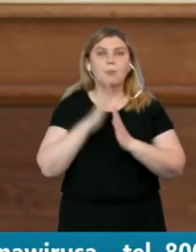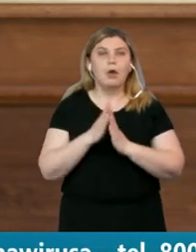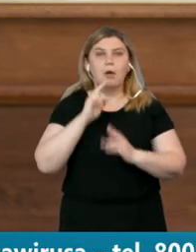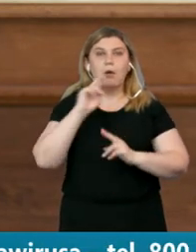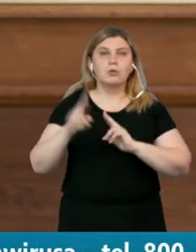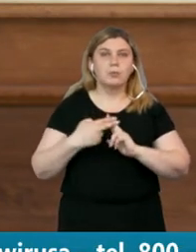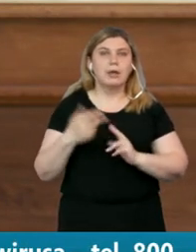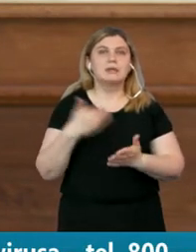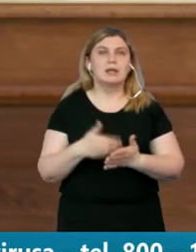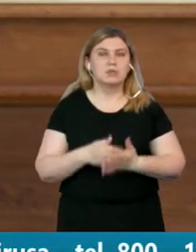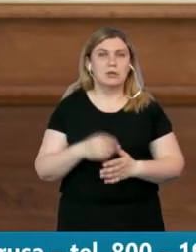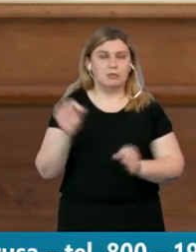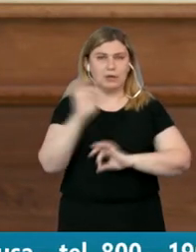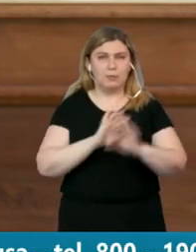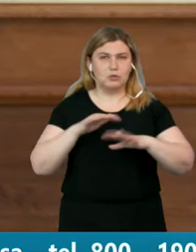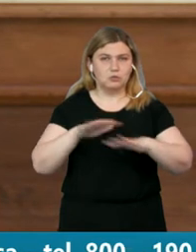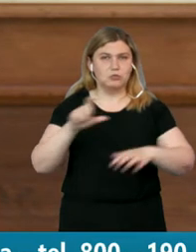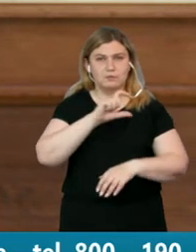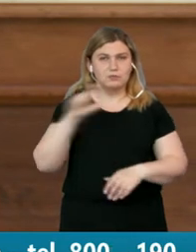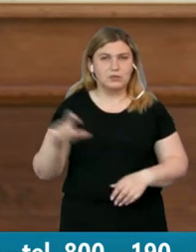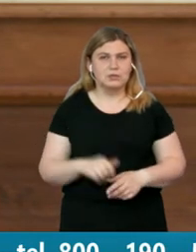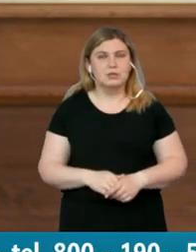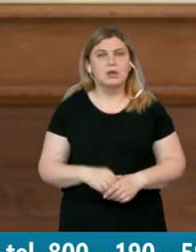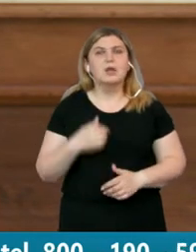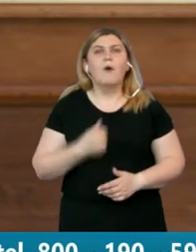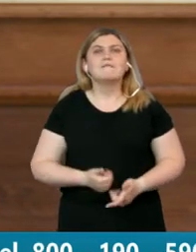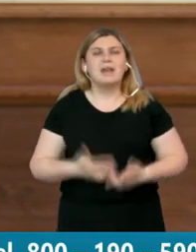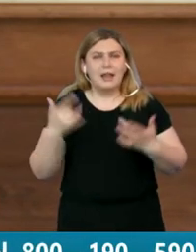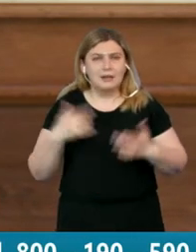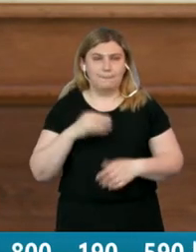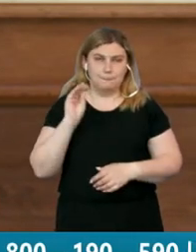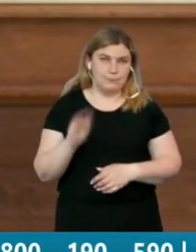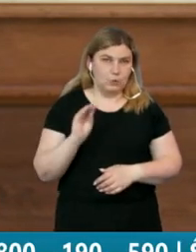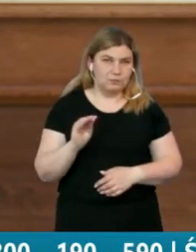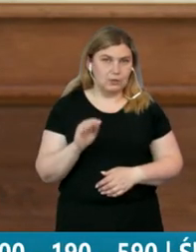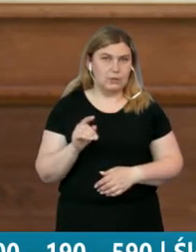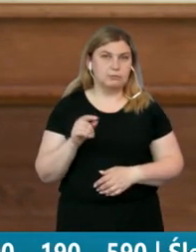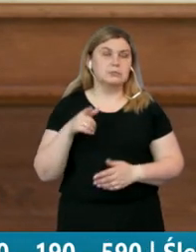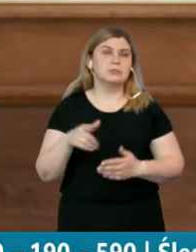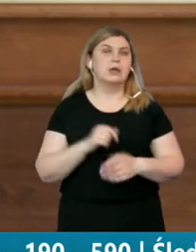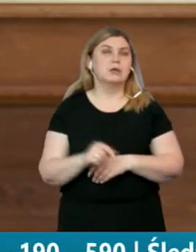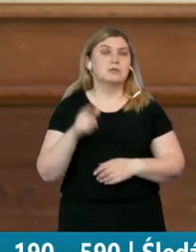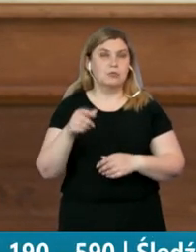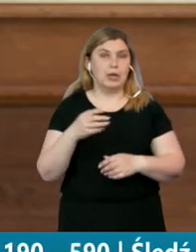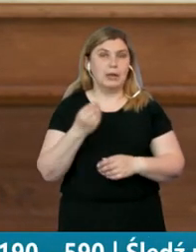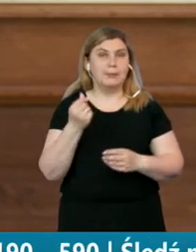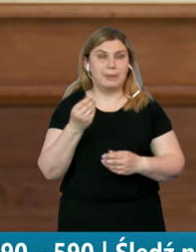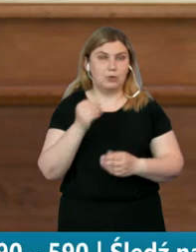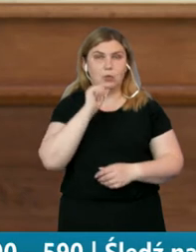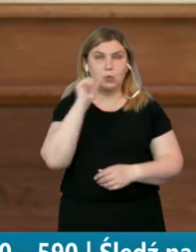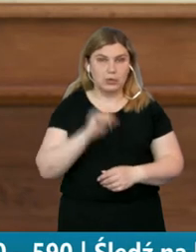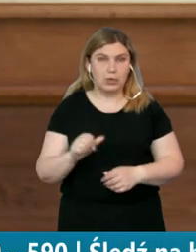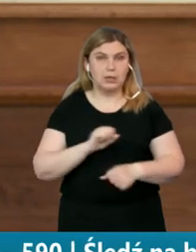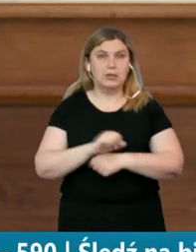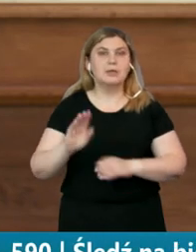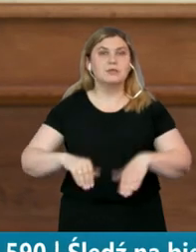remontów w jednym czasie? Pani Elżbieto, no już parokrotnie o tym mówiłem, niestety jest tak, że mimo tego, że środki unijne są